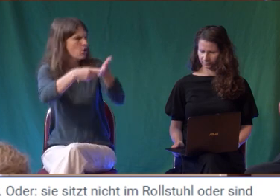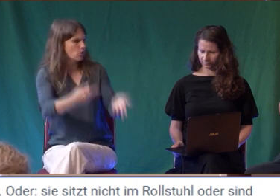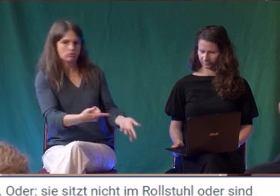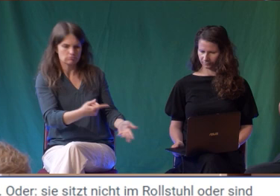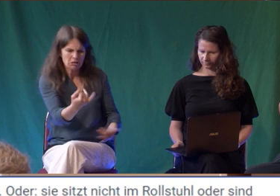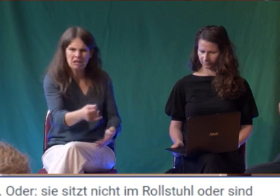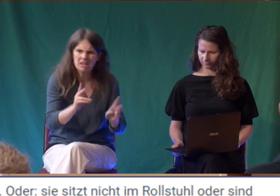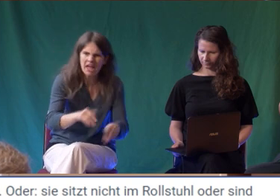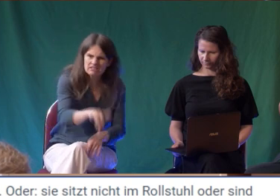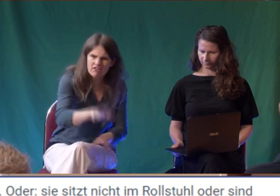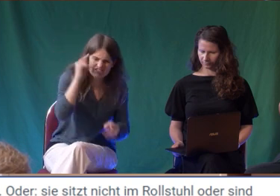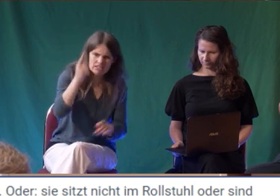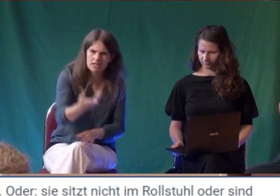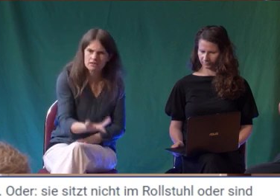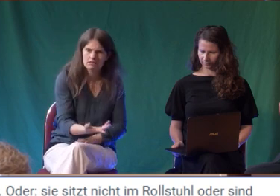ist keine parentifizierung